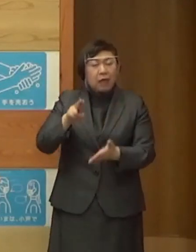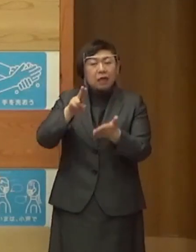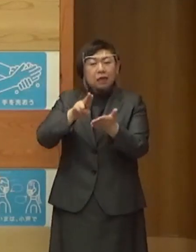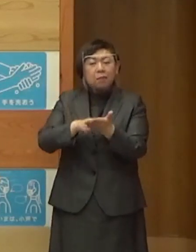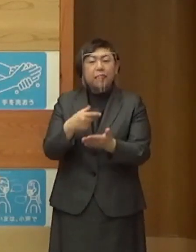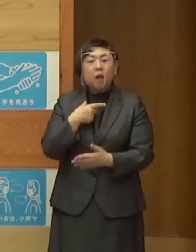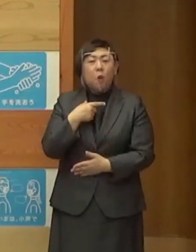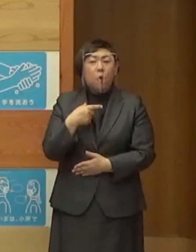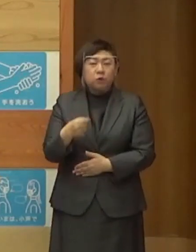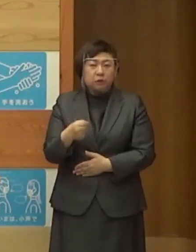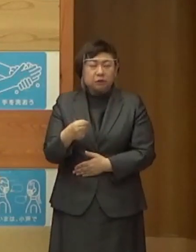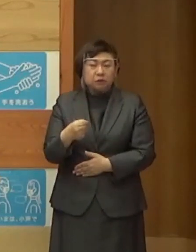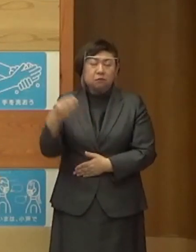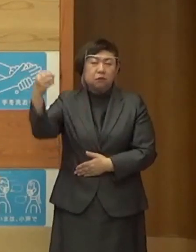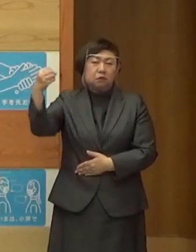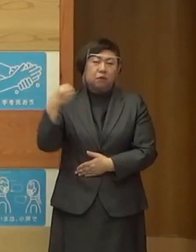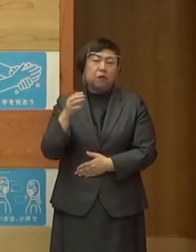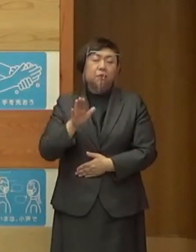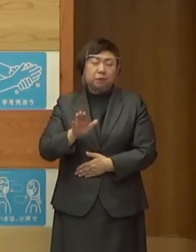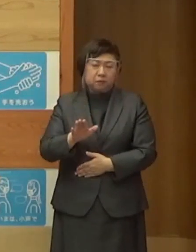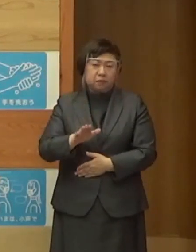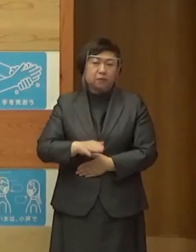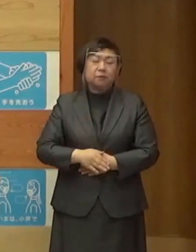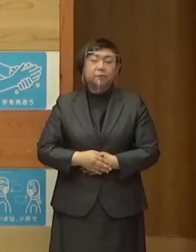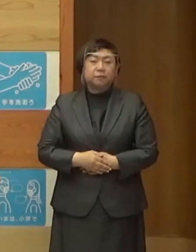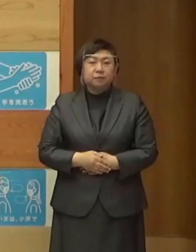めてくださいということになってます。この、